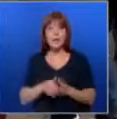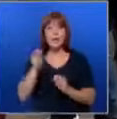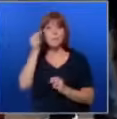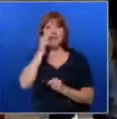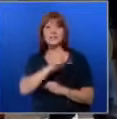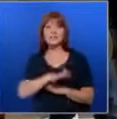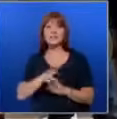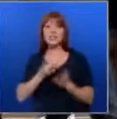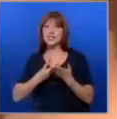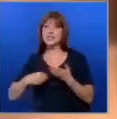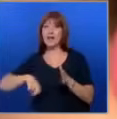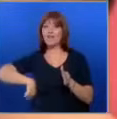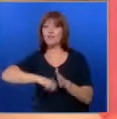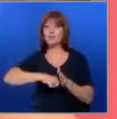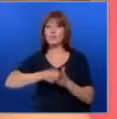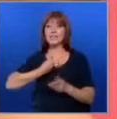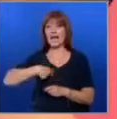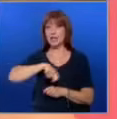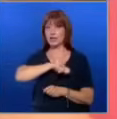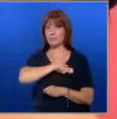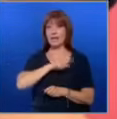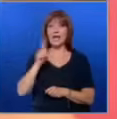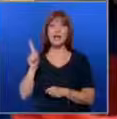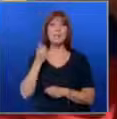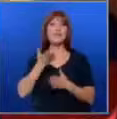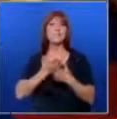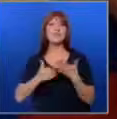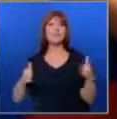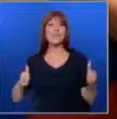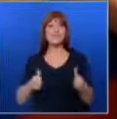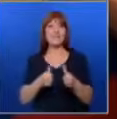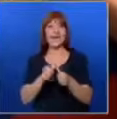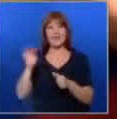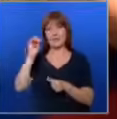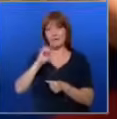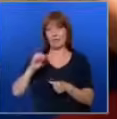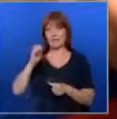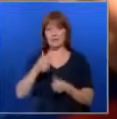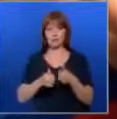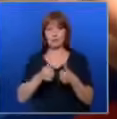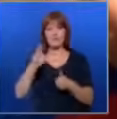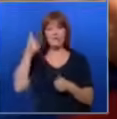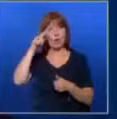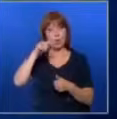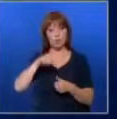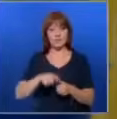Български деца ще излязат с футболистите на Испания на първия полуфинал на Европейското първенство утре.